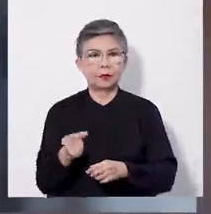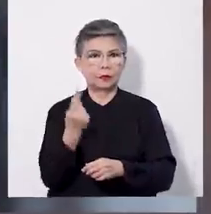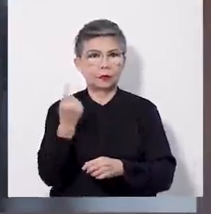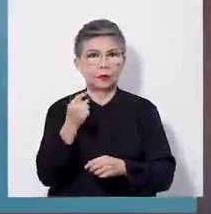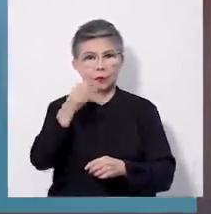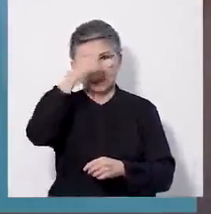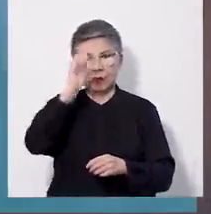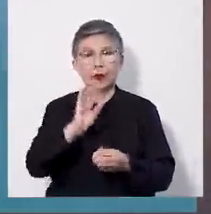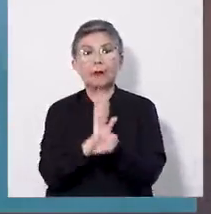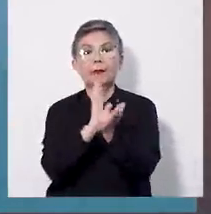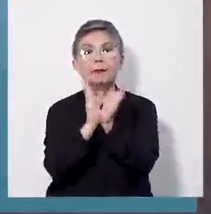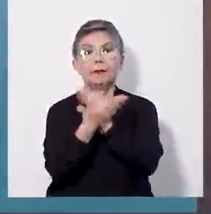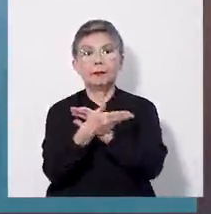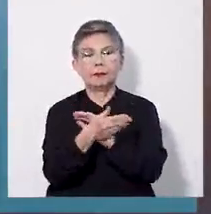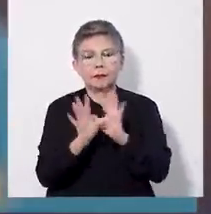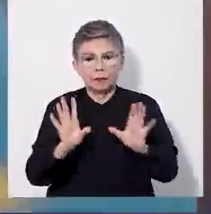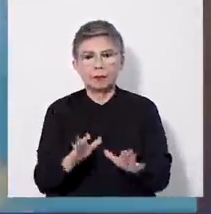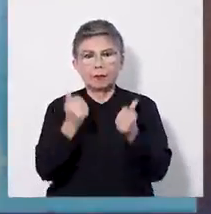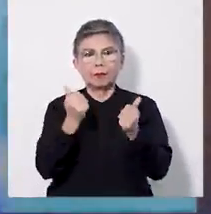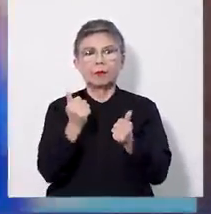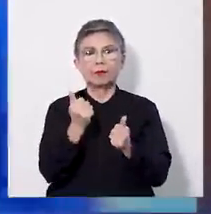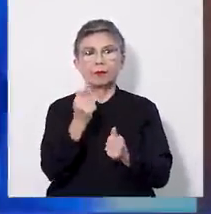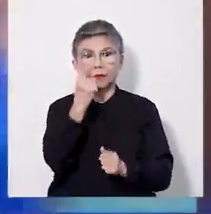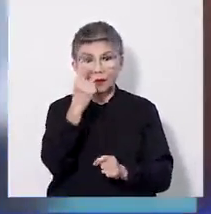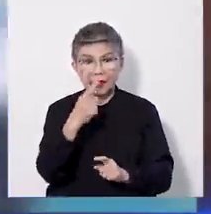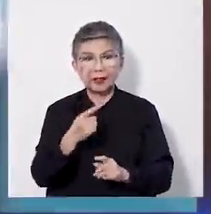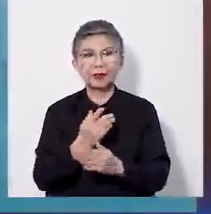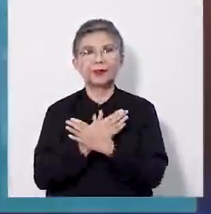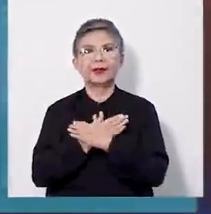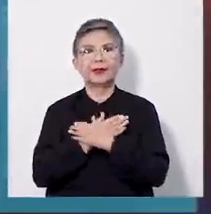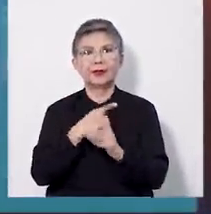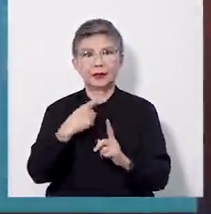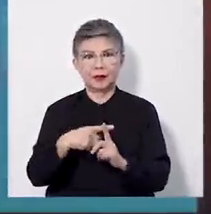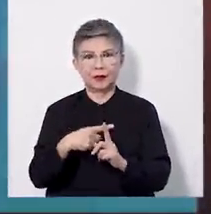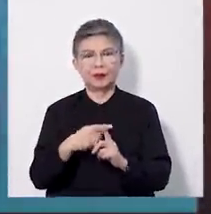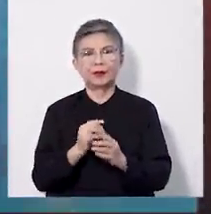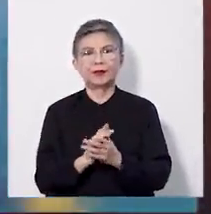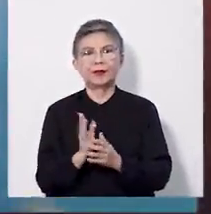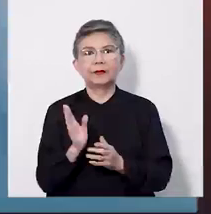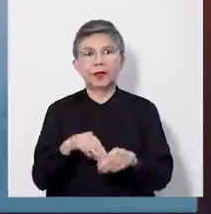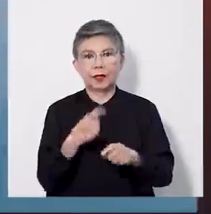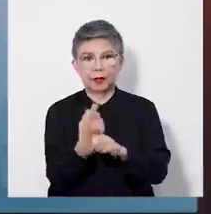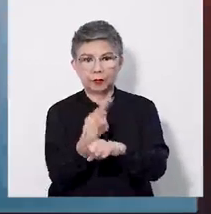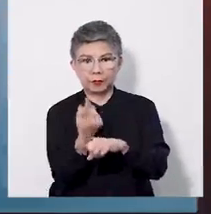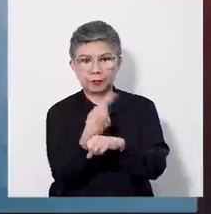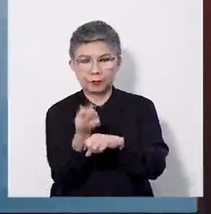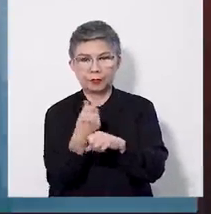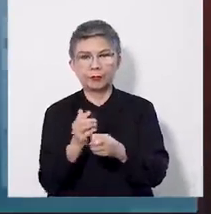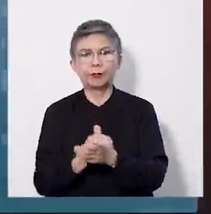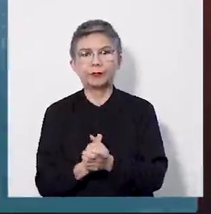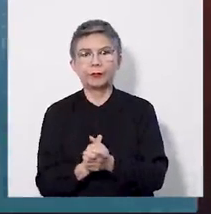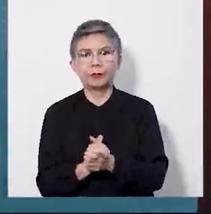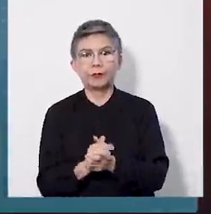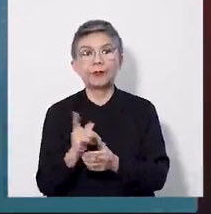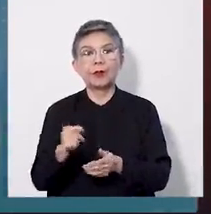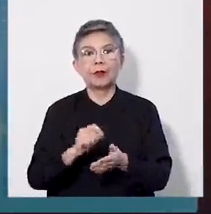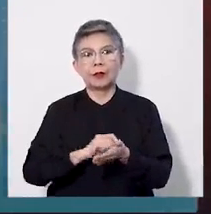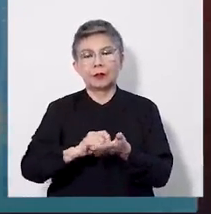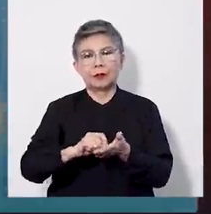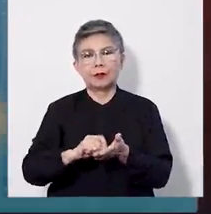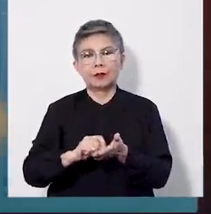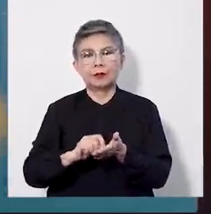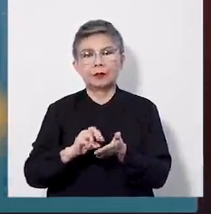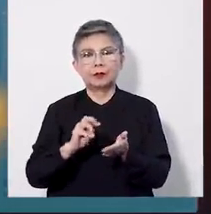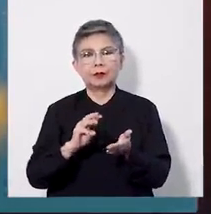Polda Bangka Belitung berhasil menemukan satu orang lagi kru dari helikopter tersebut yakni atas